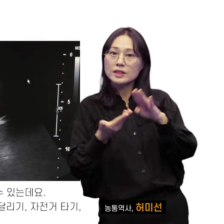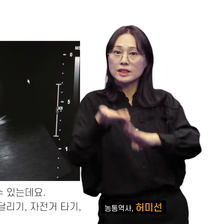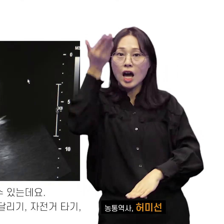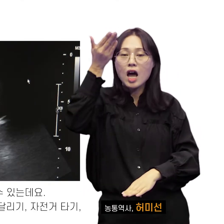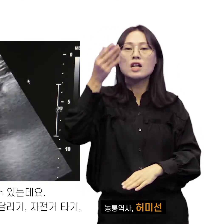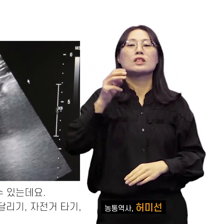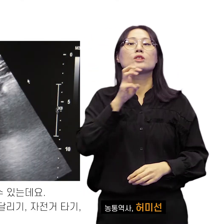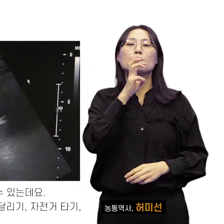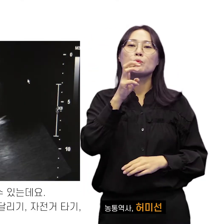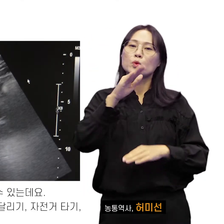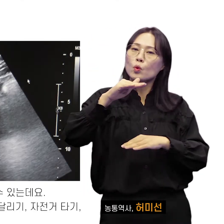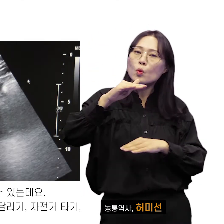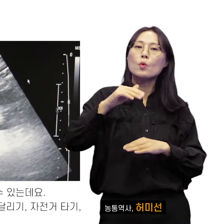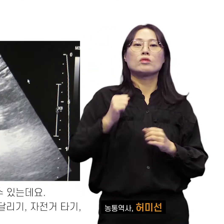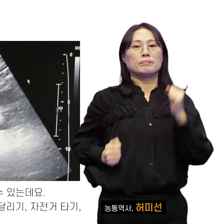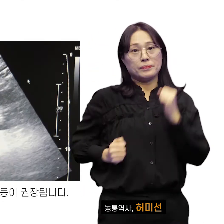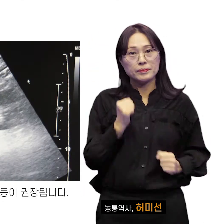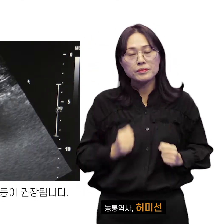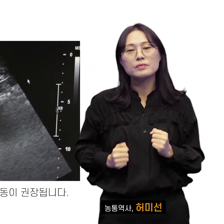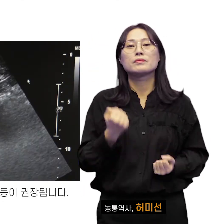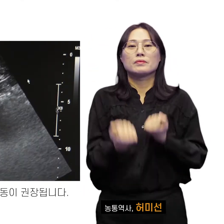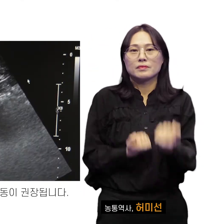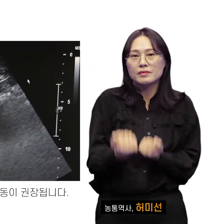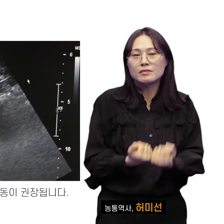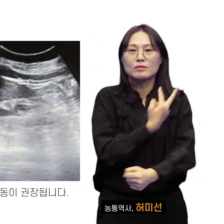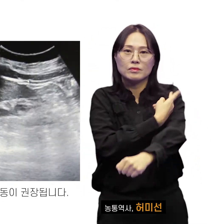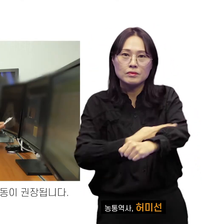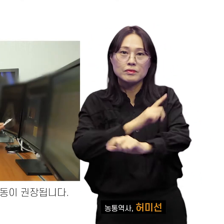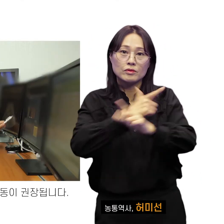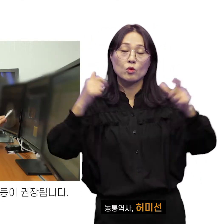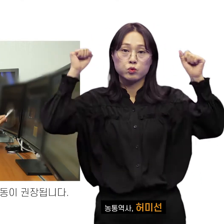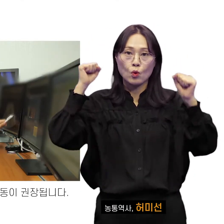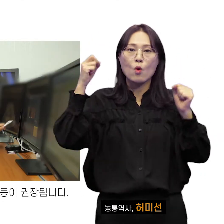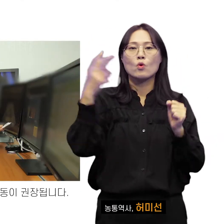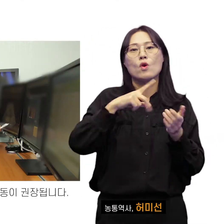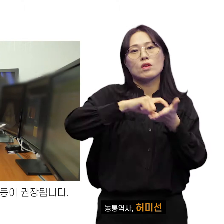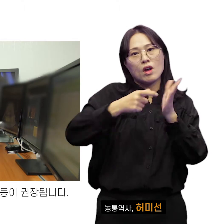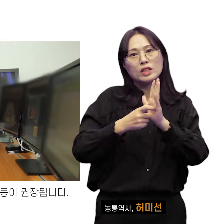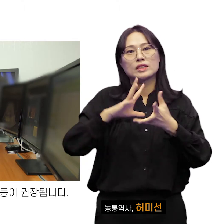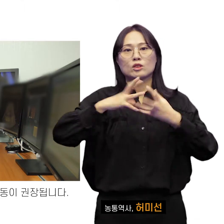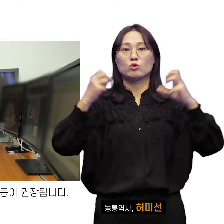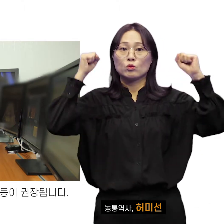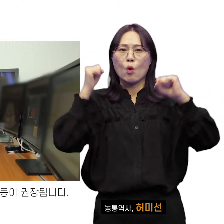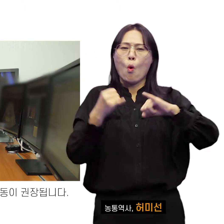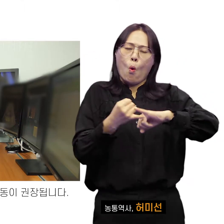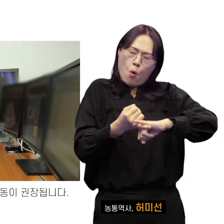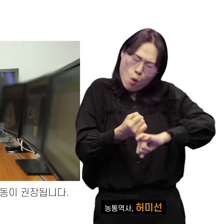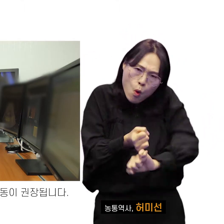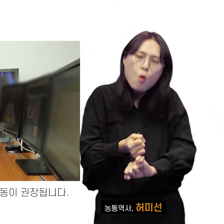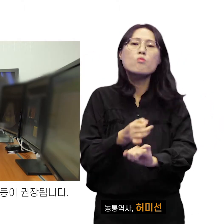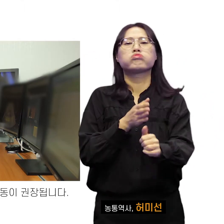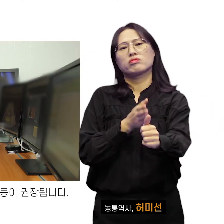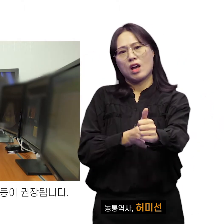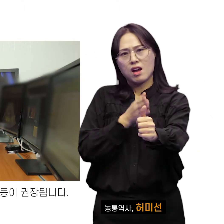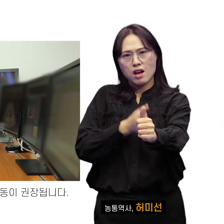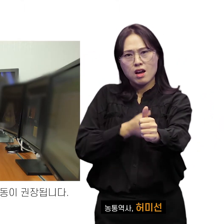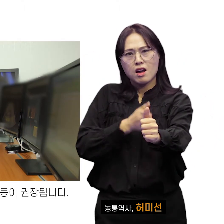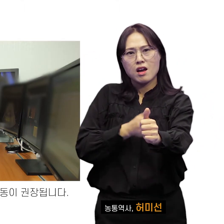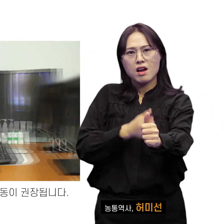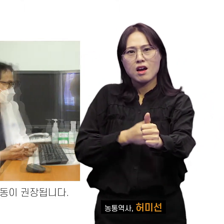정도의 달리기, 자전거 타기, 수영 등 유산소 운동과 적절한 근육 운동이 권장됩니다.